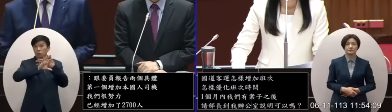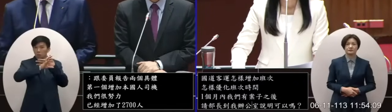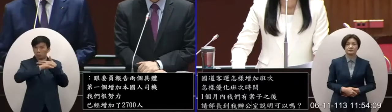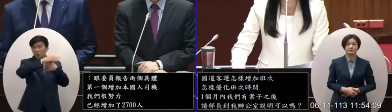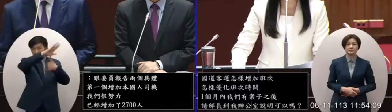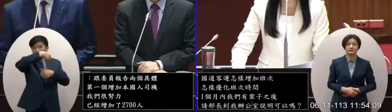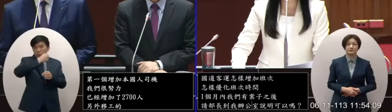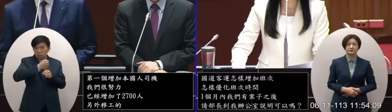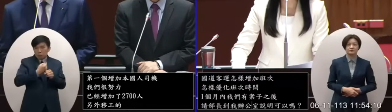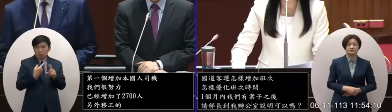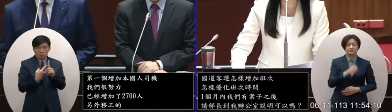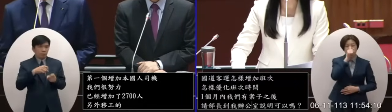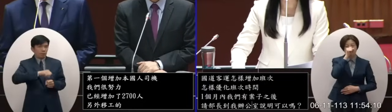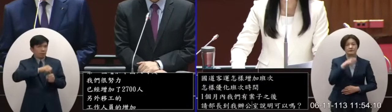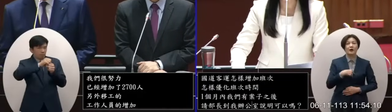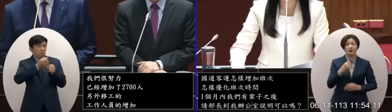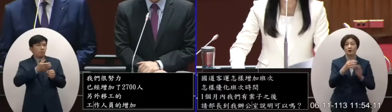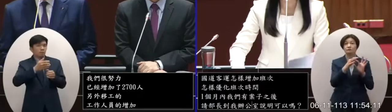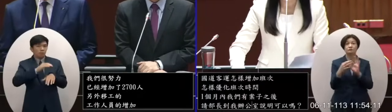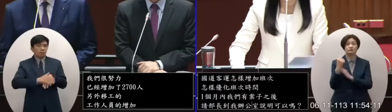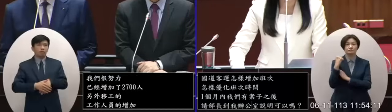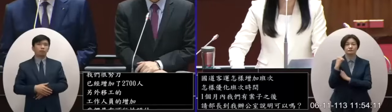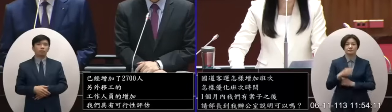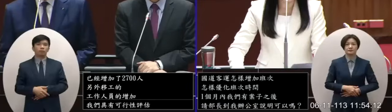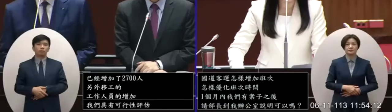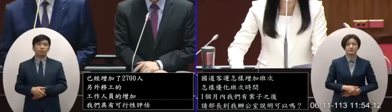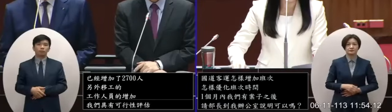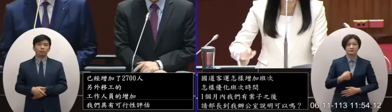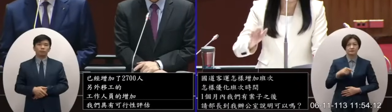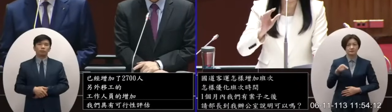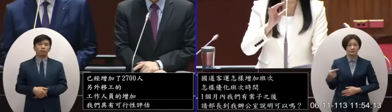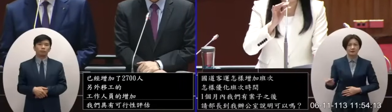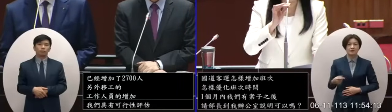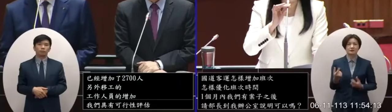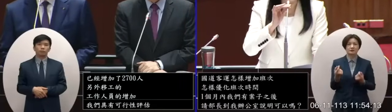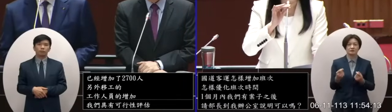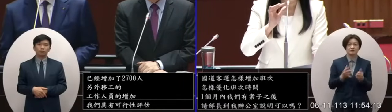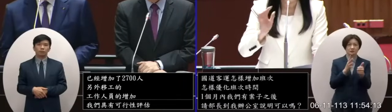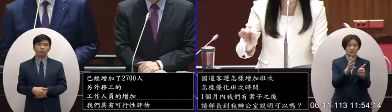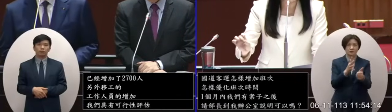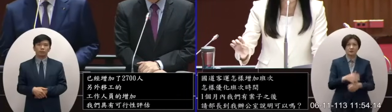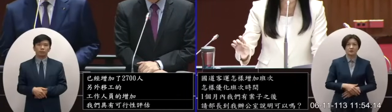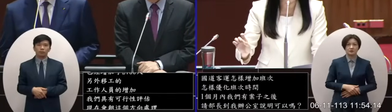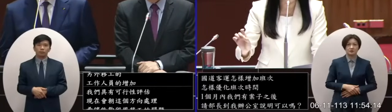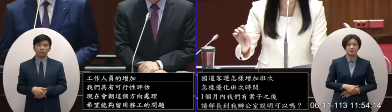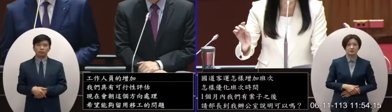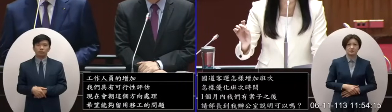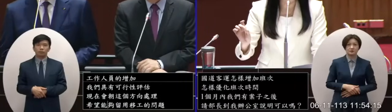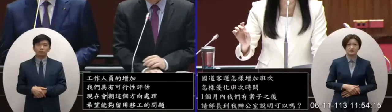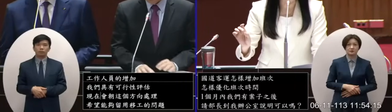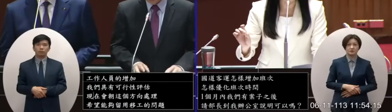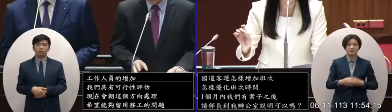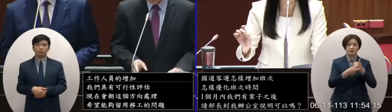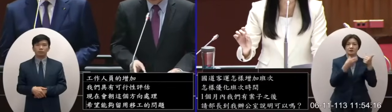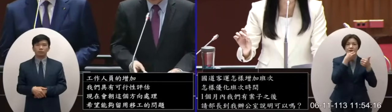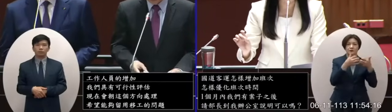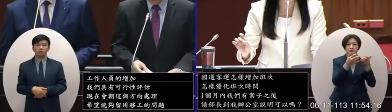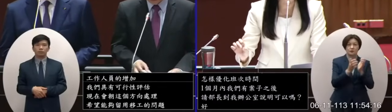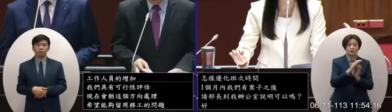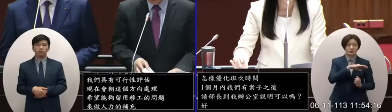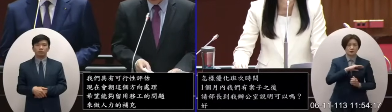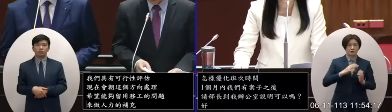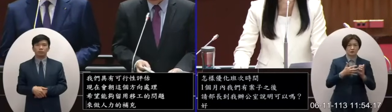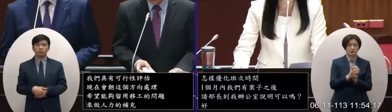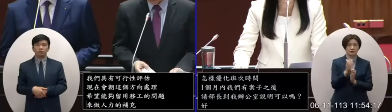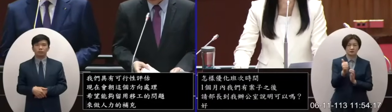一个人力的补充。 很好，这点我们要来努力了，好不好？哦，那接下来我要再来请教一下哦，我想这要请卫福部部长那个邱部长